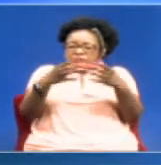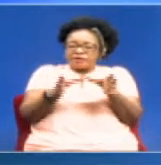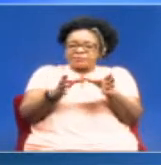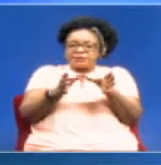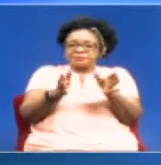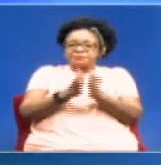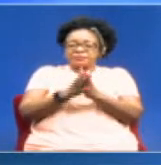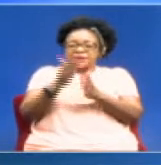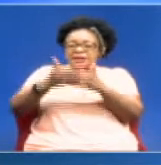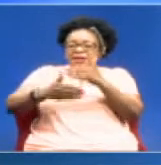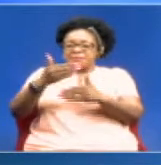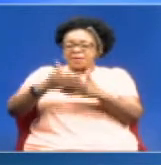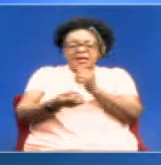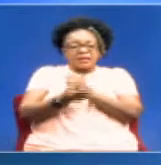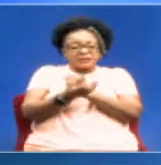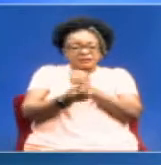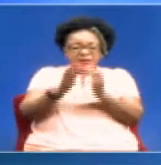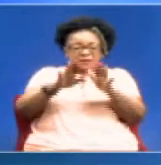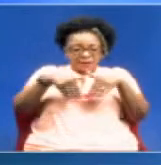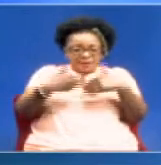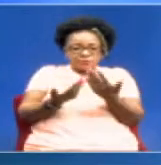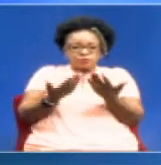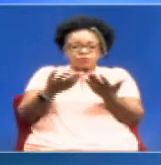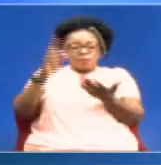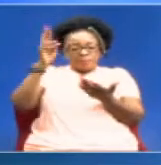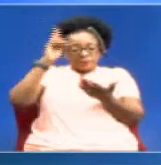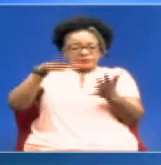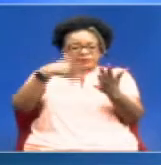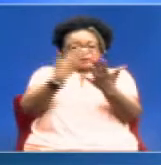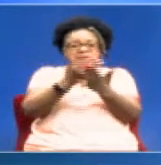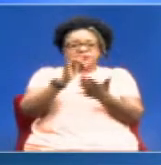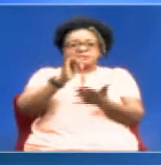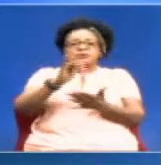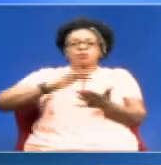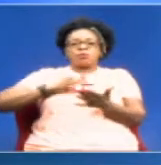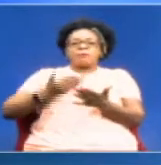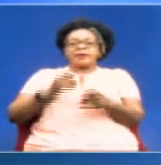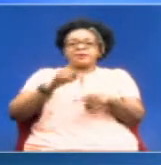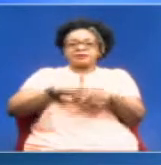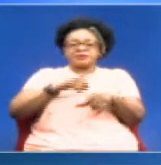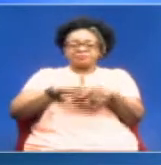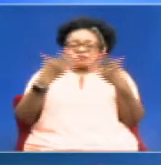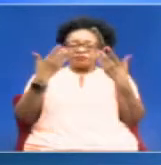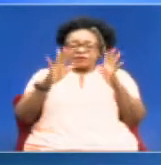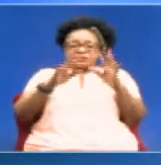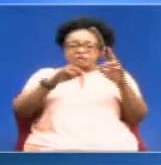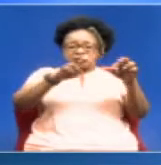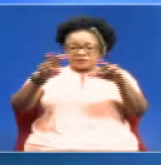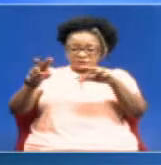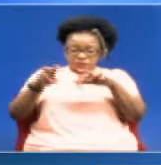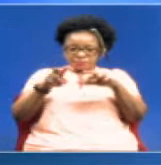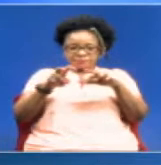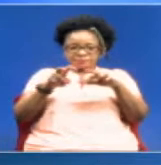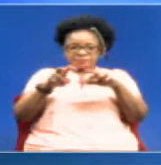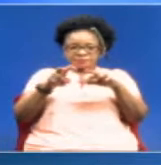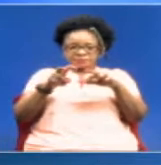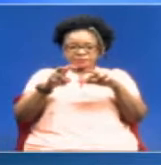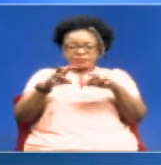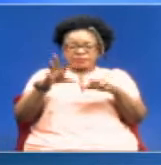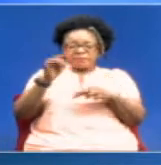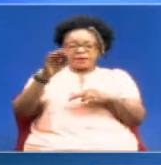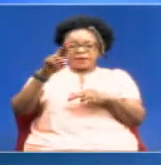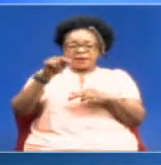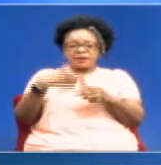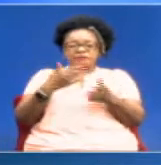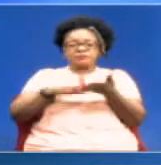majirani wanaeleza jinsi polisi walivyomkamata mwanamke huyo baada ya operesheni kukamilika. Anaarifu mwanahabari wetu Mpekuzi Brian Obuya,